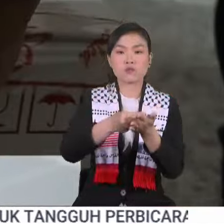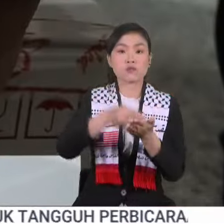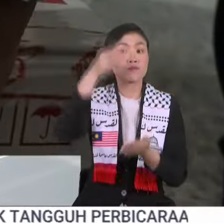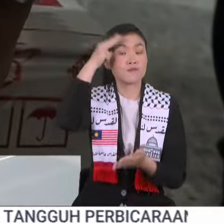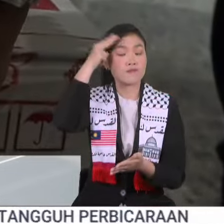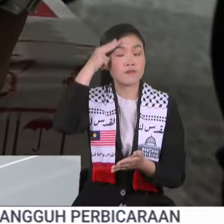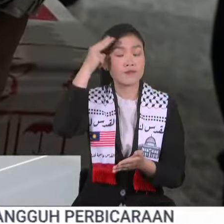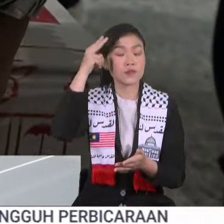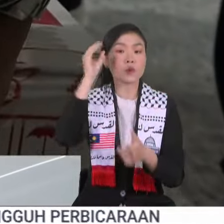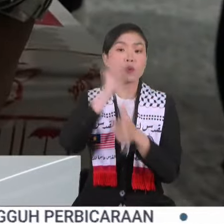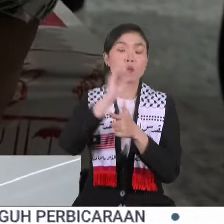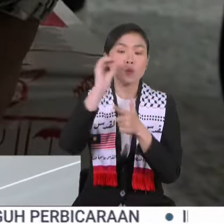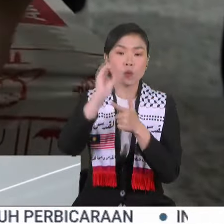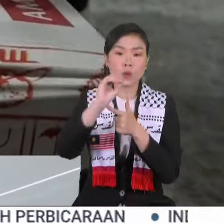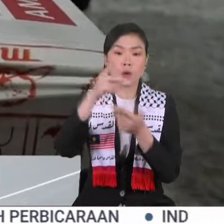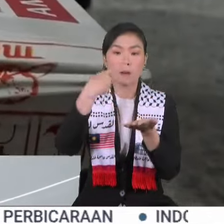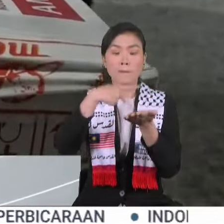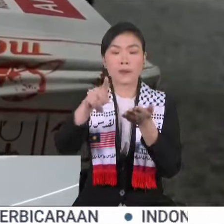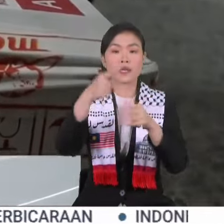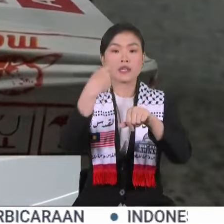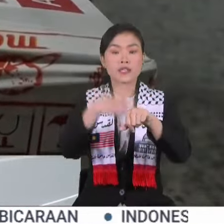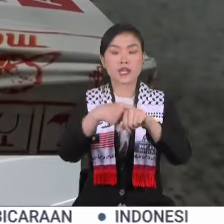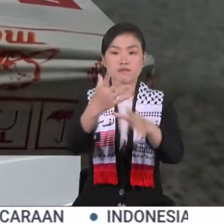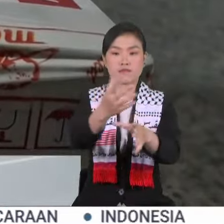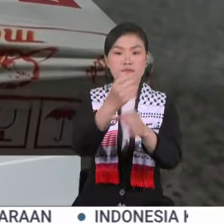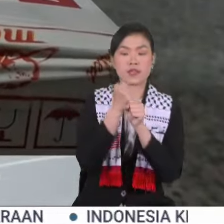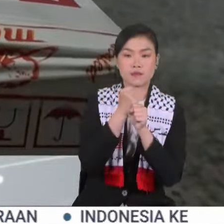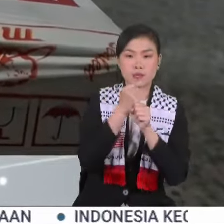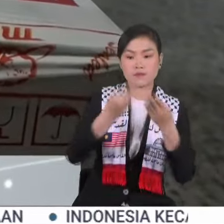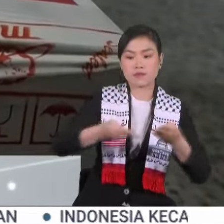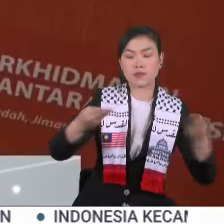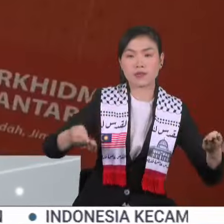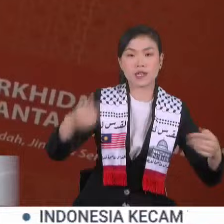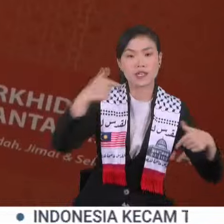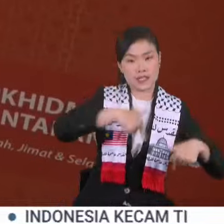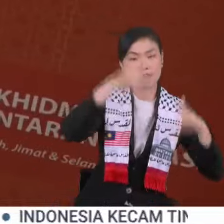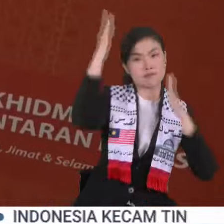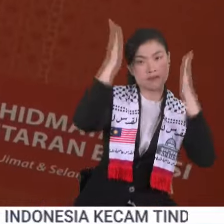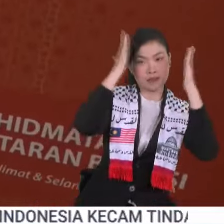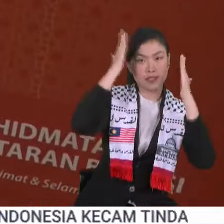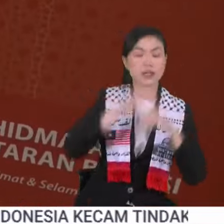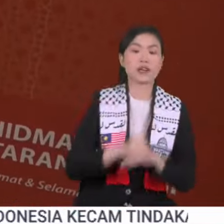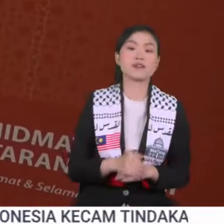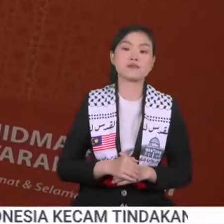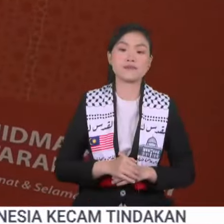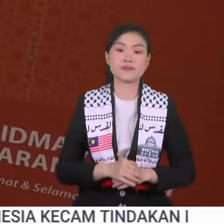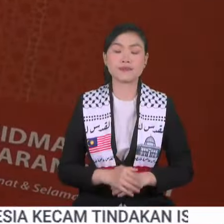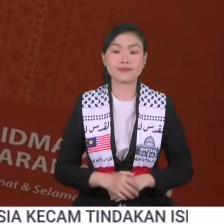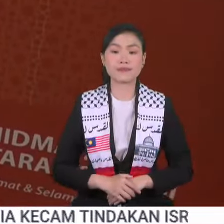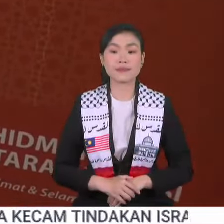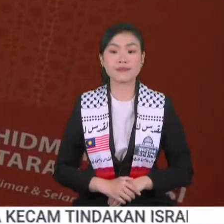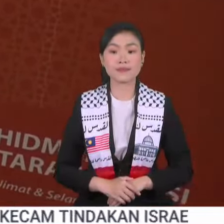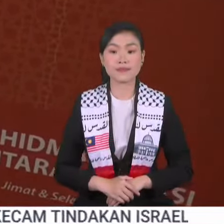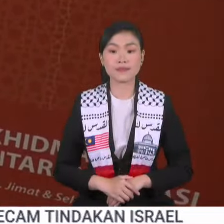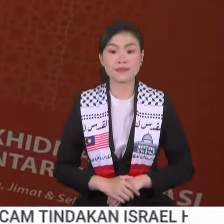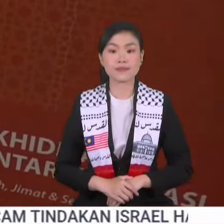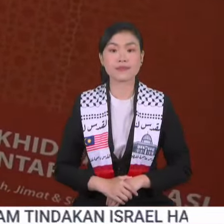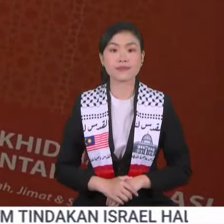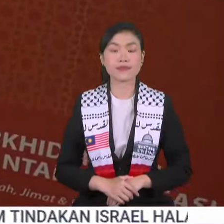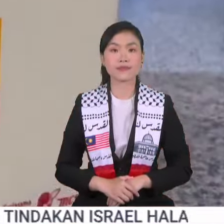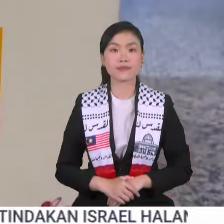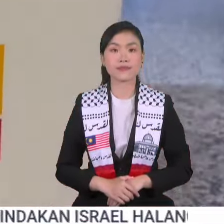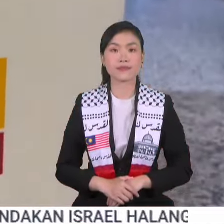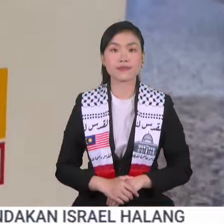Madinah atau dibayar semasa menerima barang kiriman di Malaysia. Atika Makhtar, RTM.